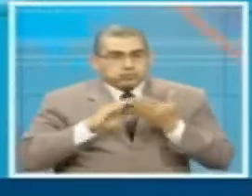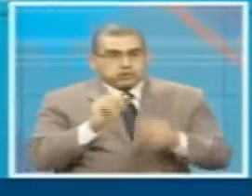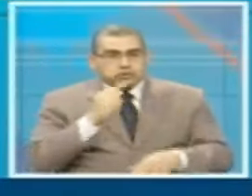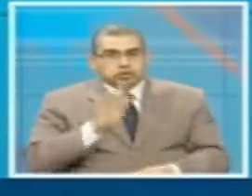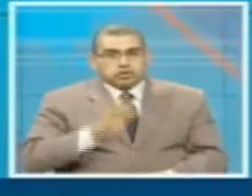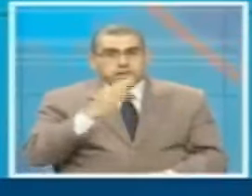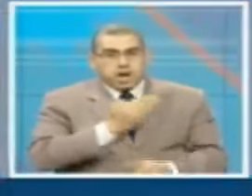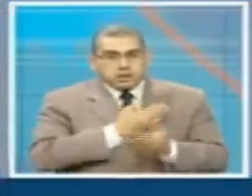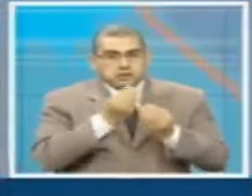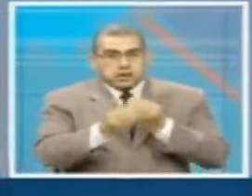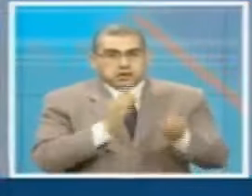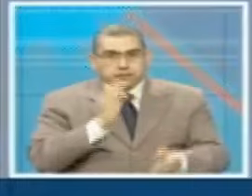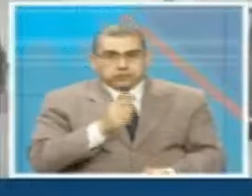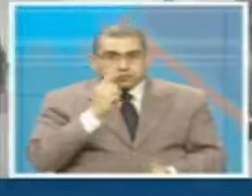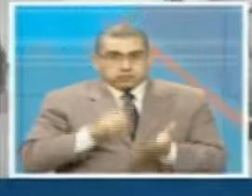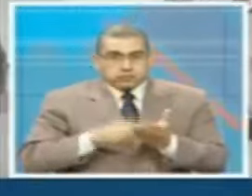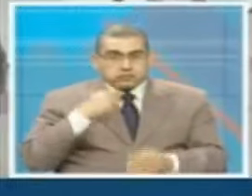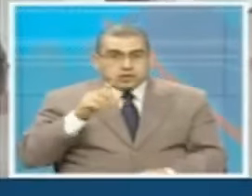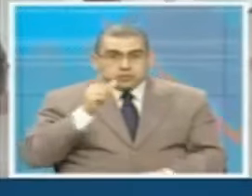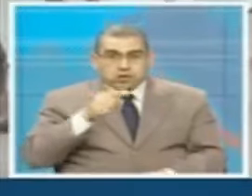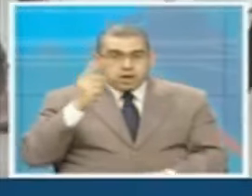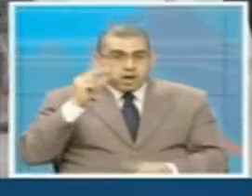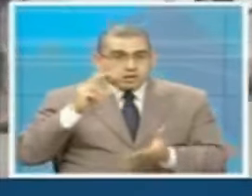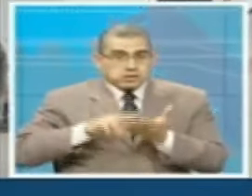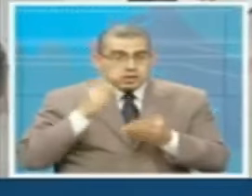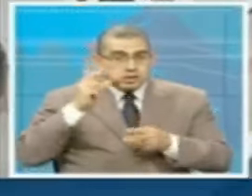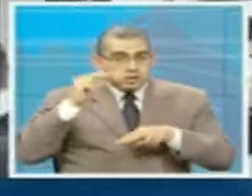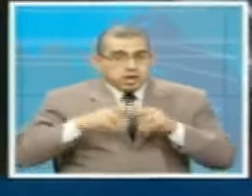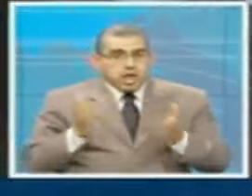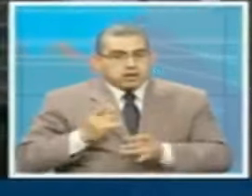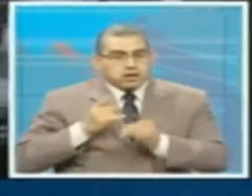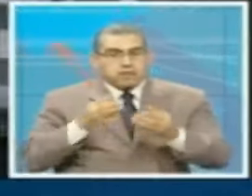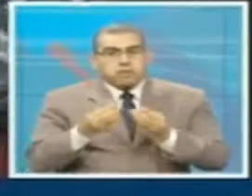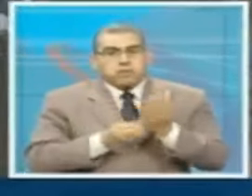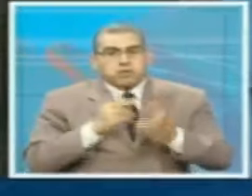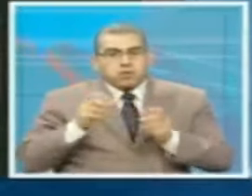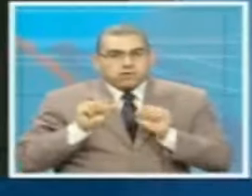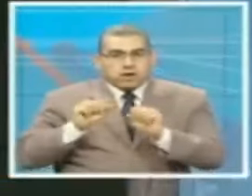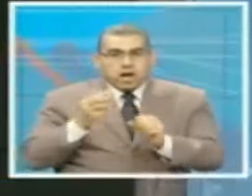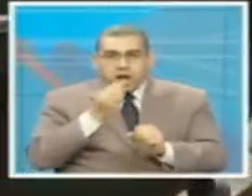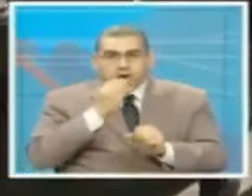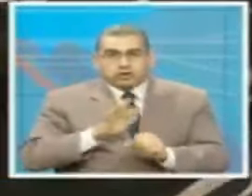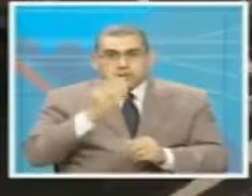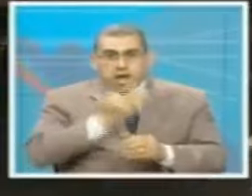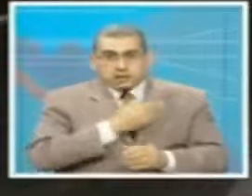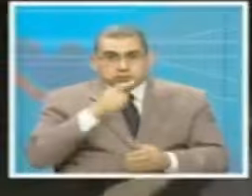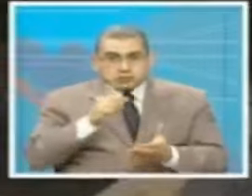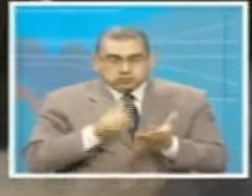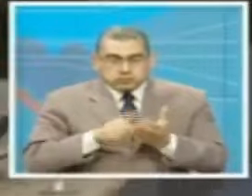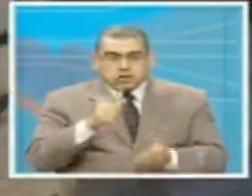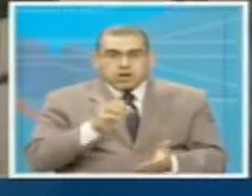غزة. ووصف لازاريني القرار الإسرائيلي بمنع مرور أي من قوافل الأونروا الغذائية إلى شمال غزة بأنه